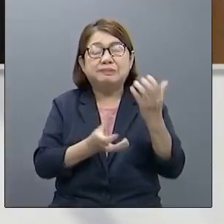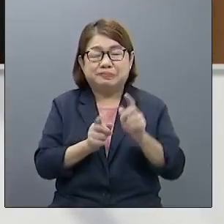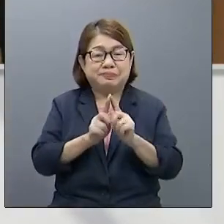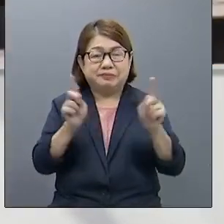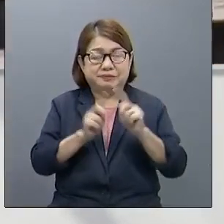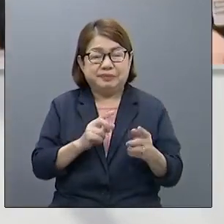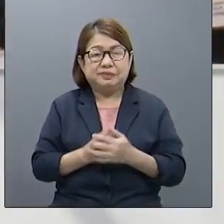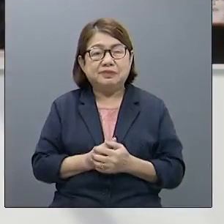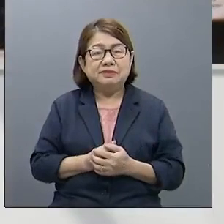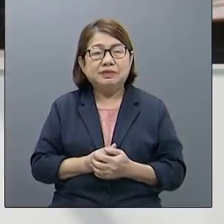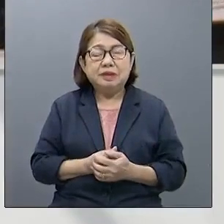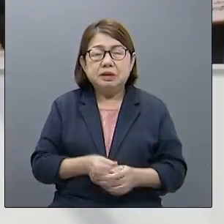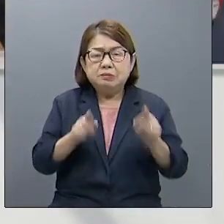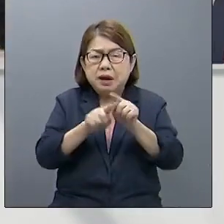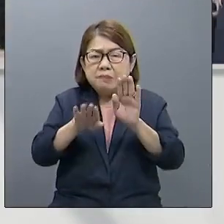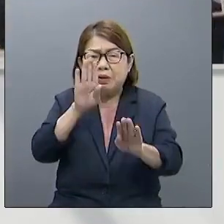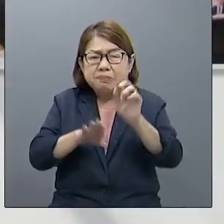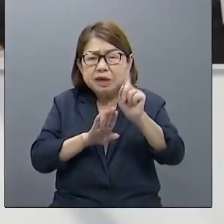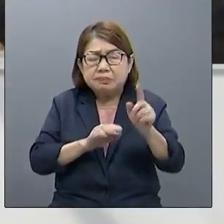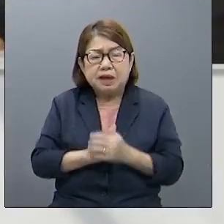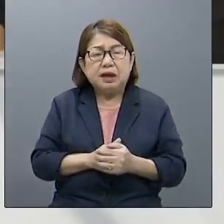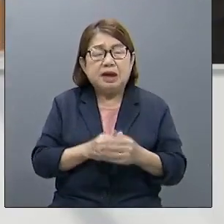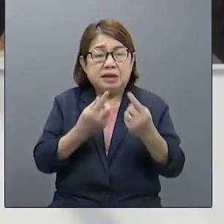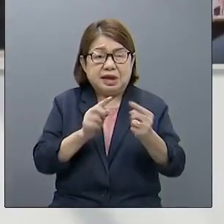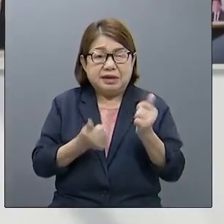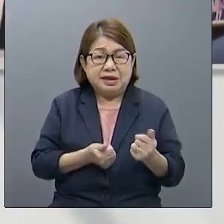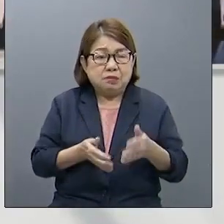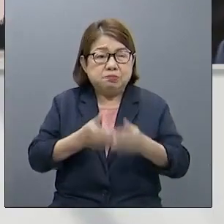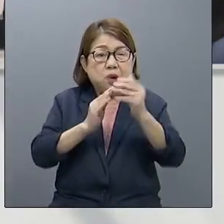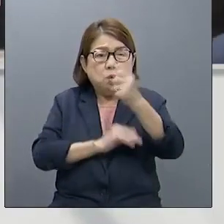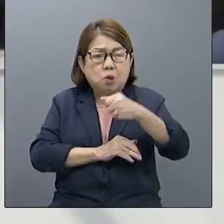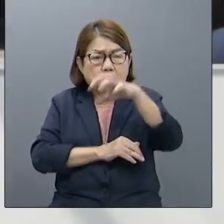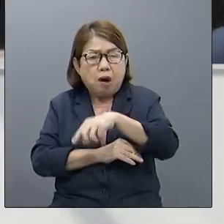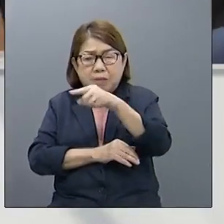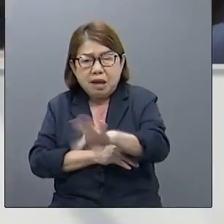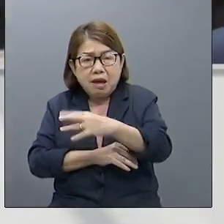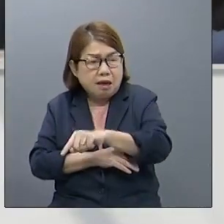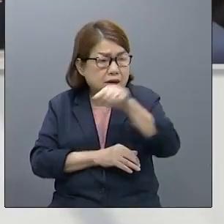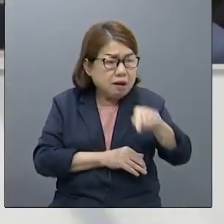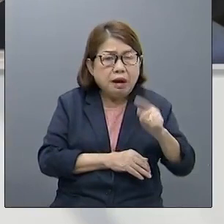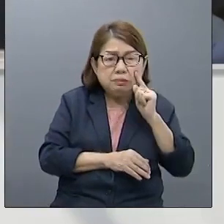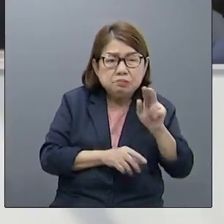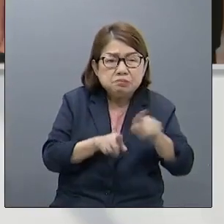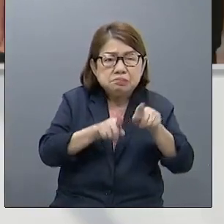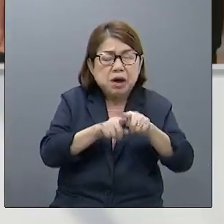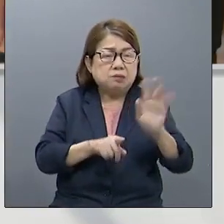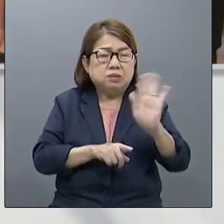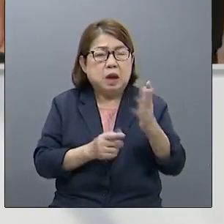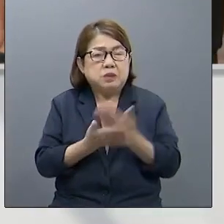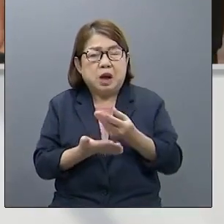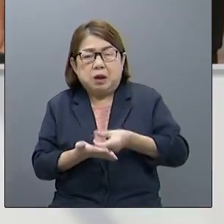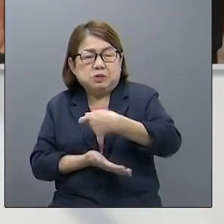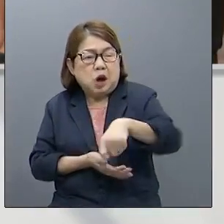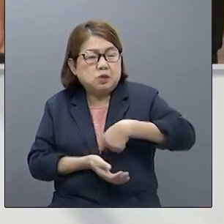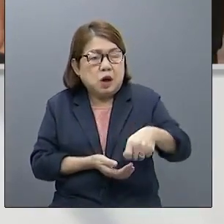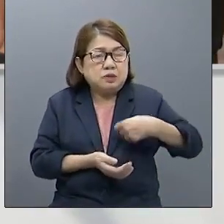ถูกหยิบยกขึ้นมาเทียบเคียงดังนั้นไม่ใช่การตั้งองค์กรซ้ำซ้อนเพียงเพื่อผลาญงบประมาณตามที่ถูกกล่าวหา